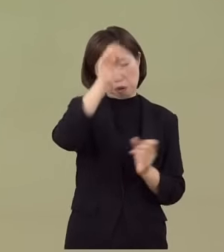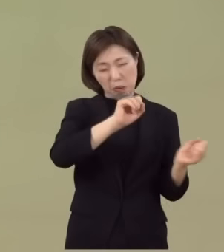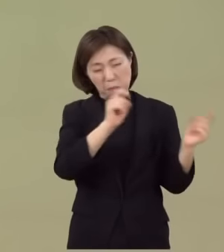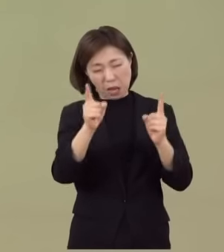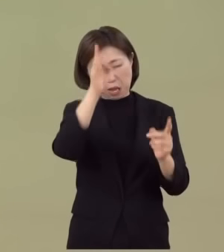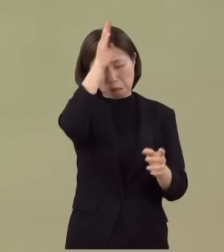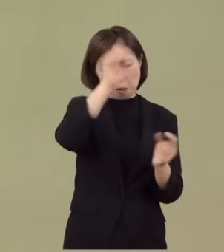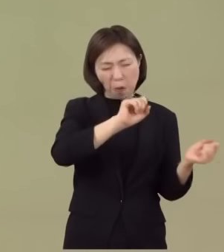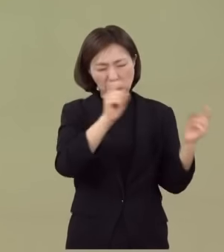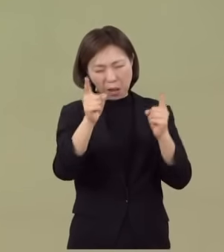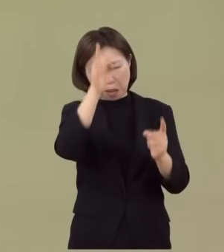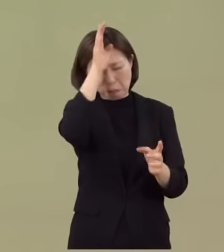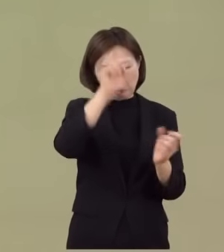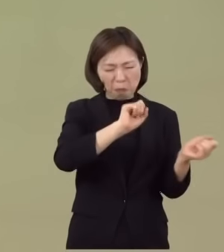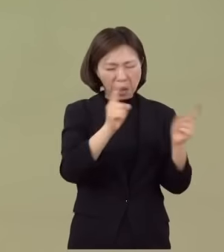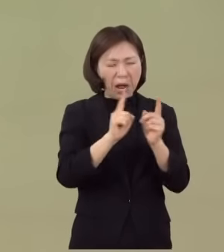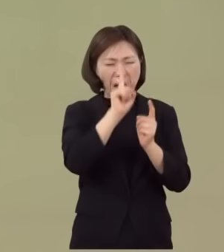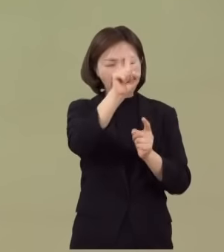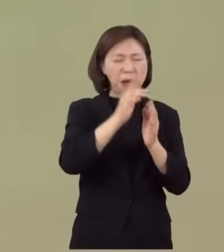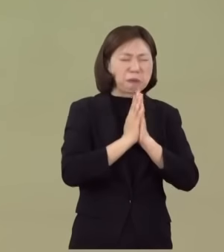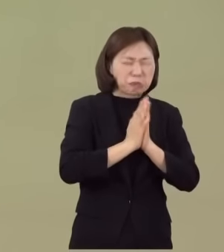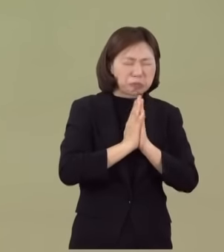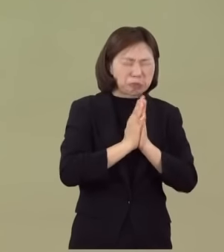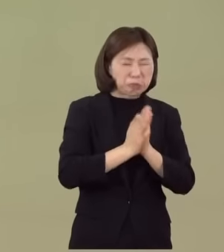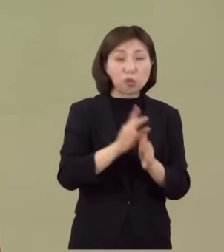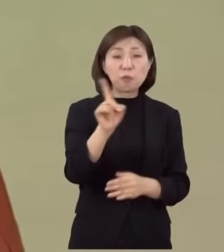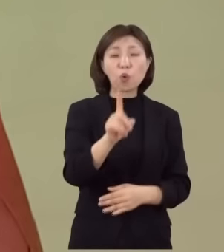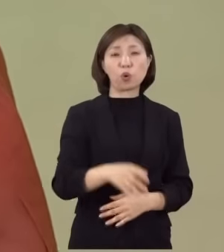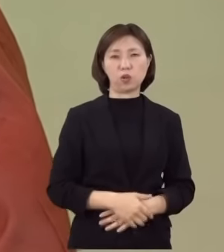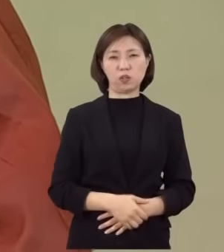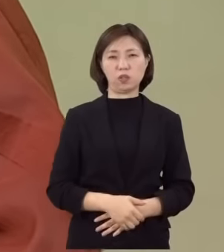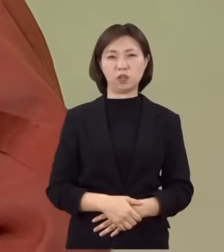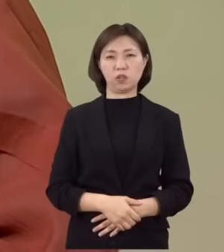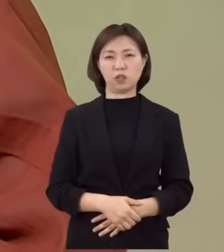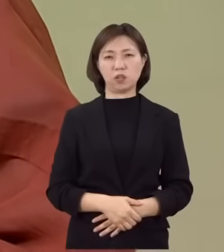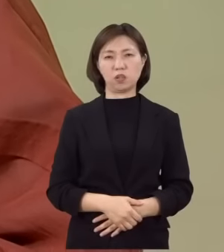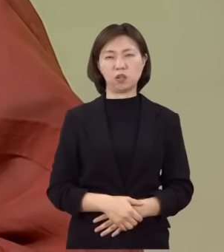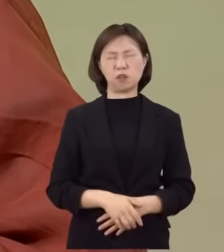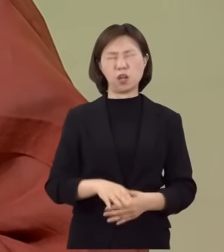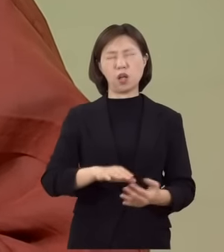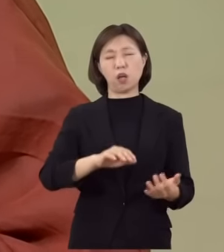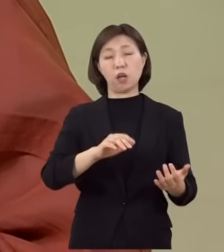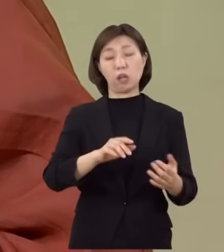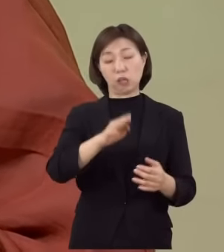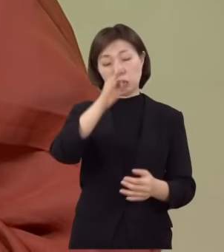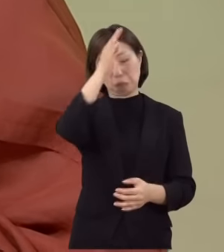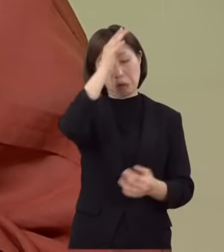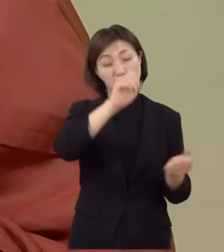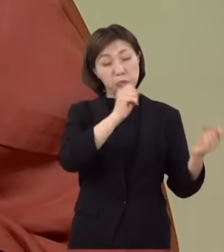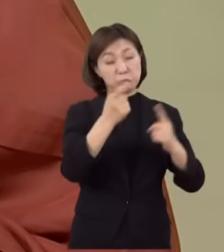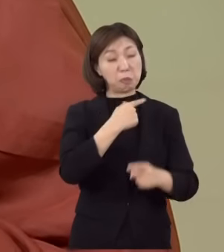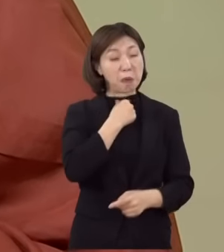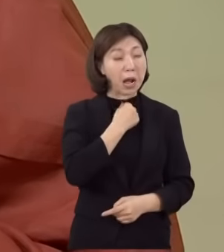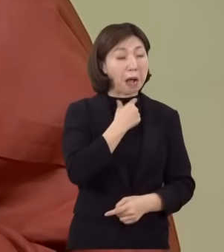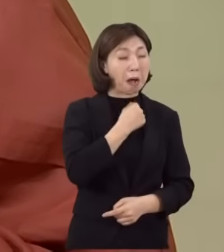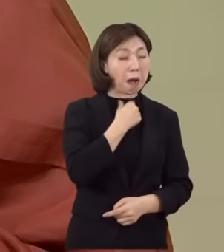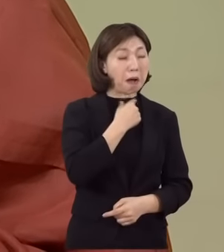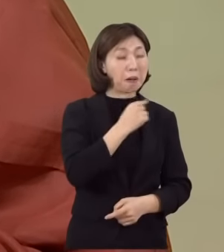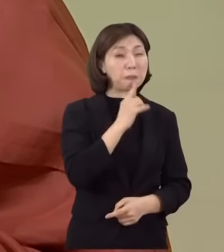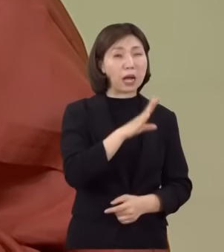해 주세요라는 거에만 신경을 다 빼앗기면 혹 그때 죽게 되었을 때 오히려